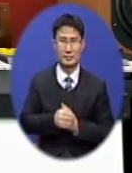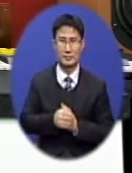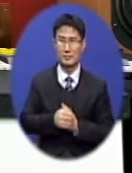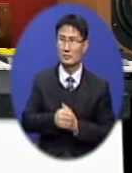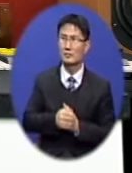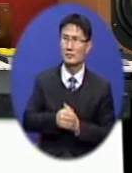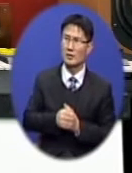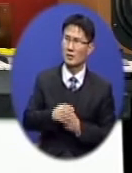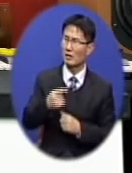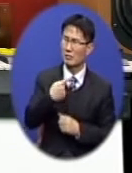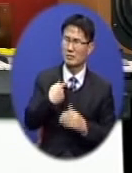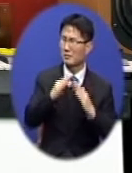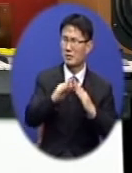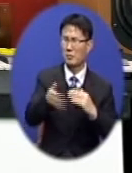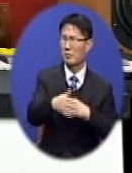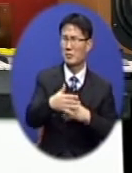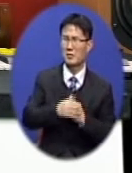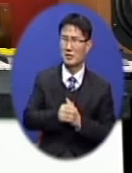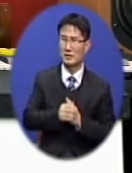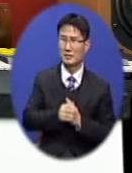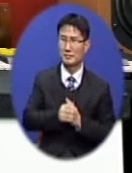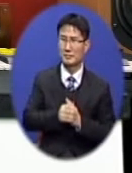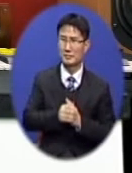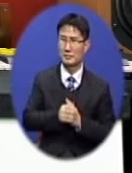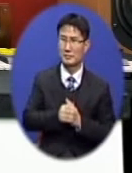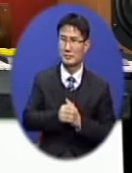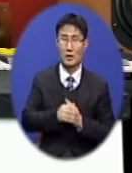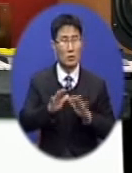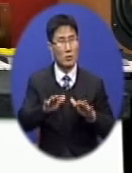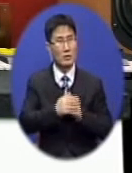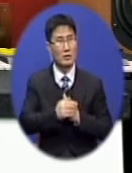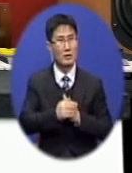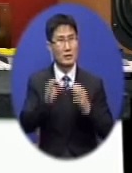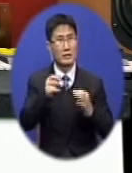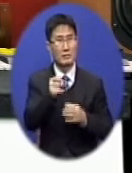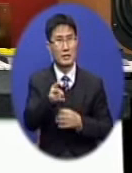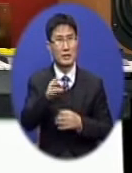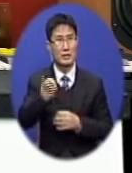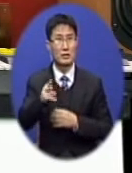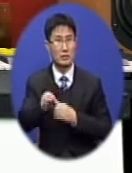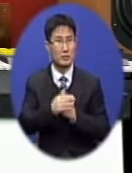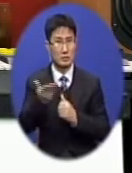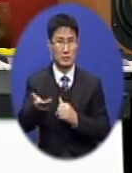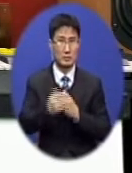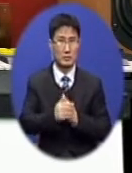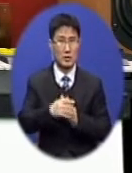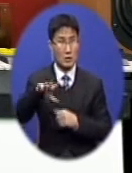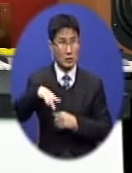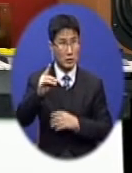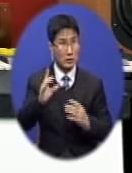혼자 있으니까 집전화가 없거든요. 혼자 있으니까. 그러셨어요? 네. 오늘 김혜영 씨가 또 이렇게 함께 김혜영 씨하고는